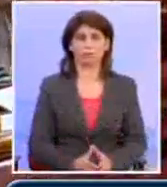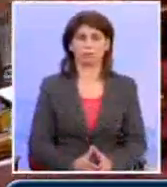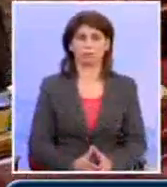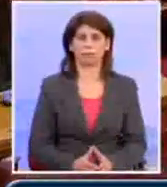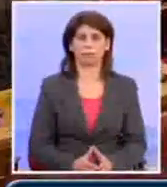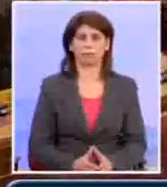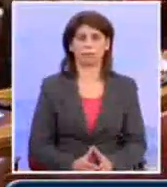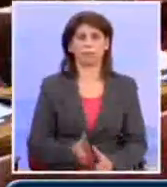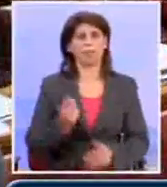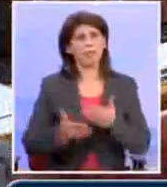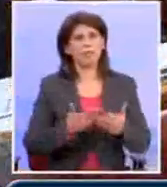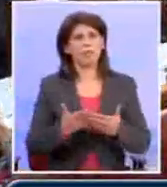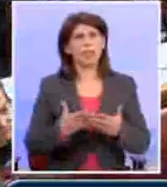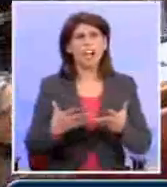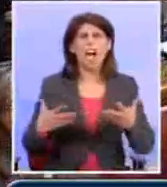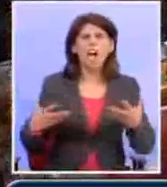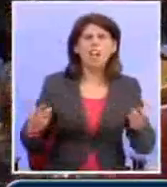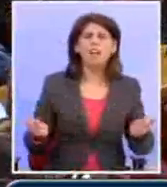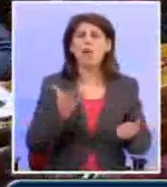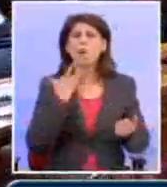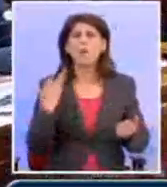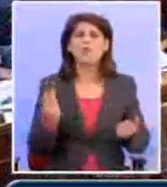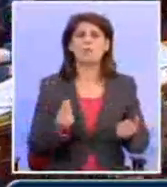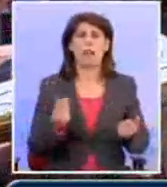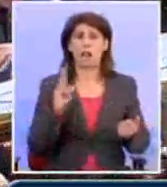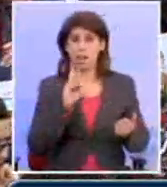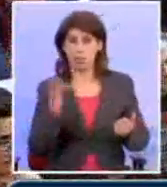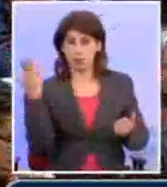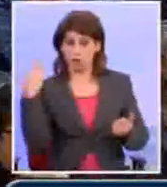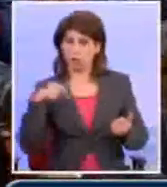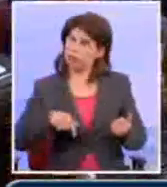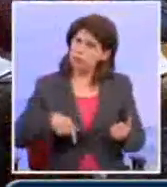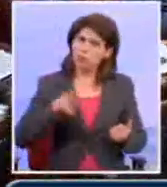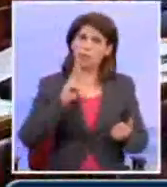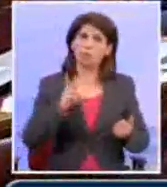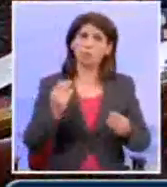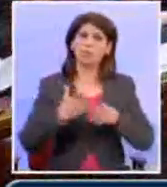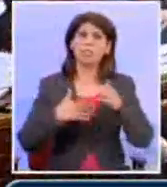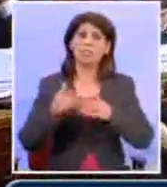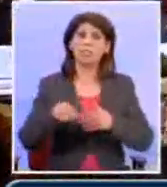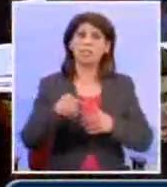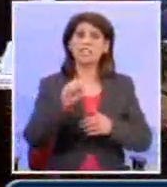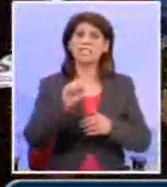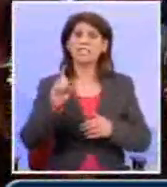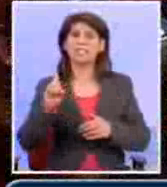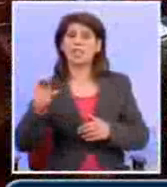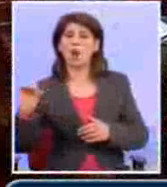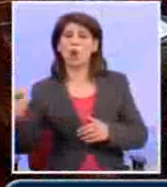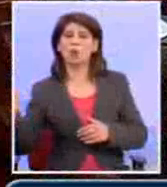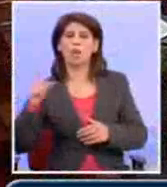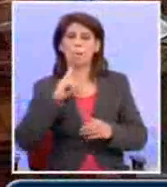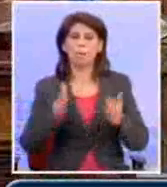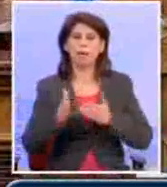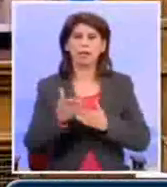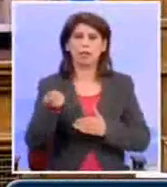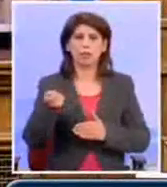ξέρετε, έχει μια άγρια ομορφιά. Αν έβλεπες τότε και σήμερα πώς χτίζανε αυτά τα CDOs, τα πακετάκια του χρέους, και